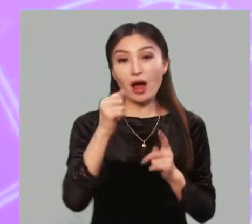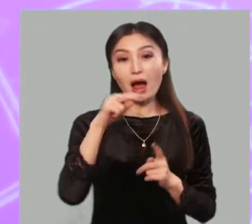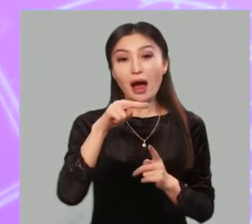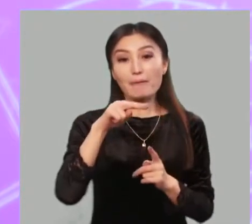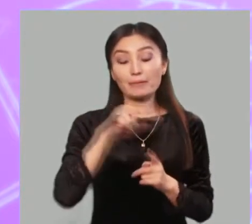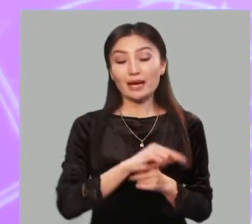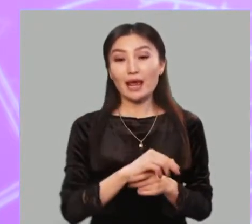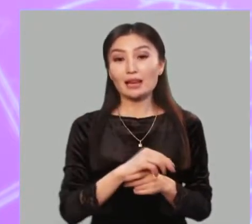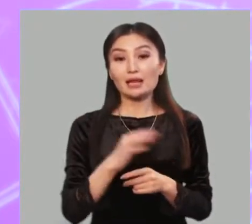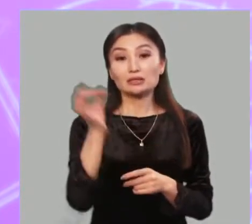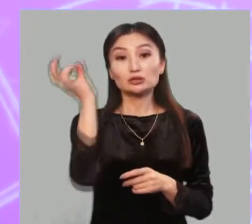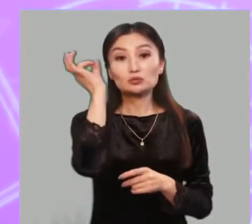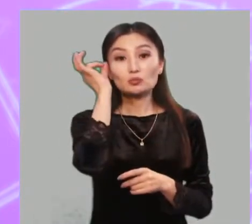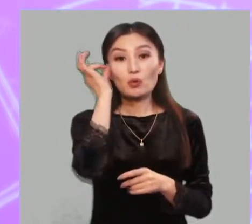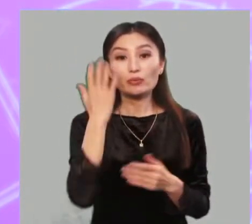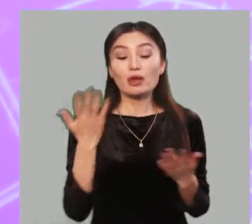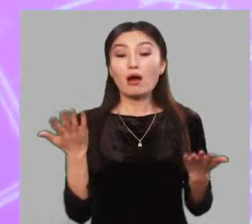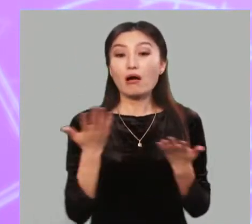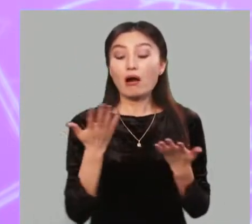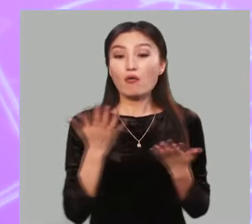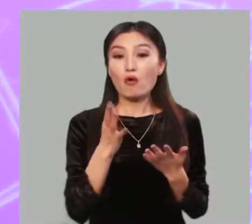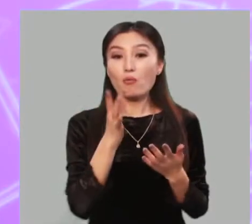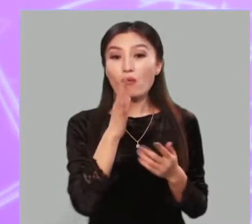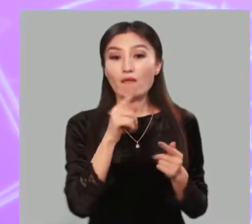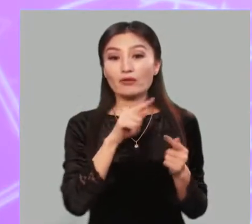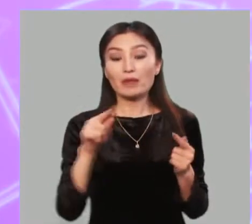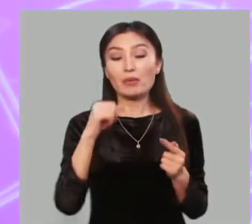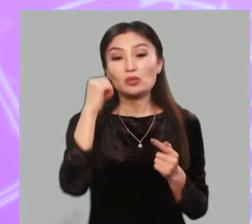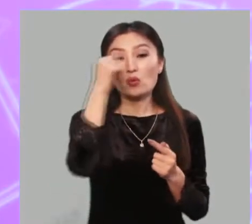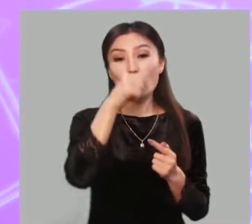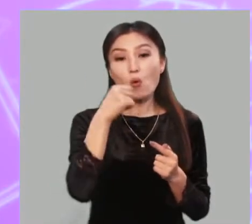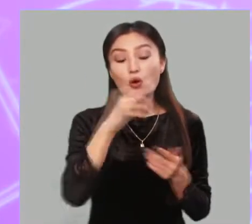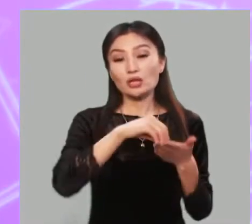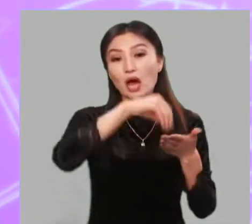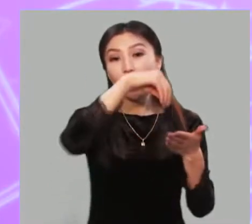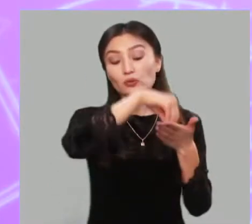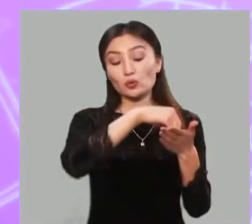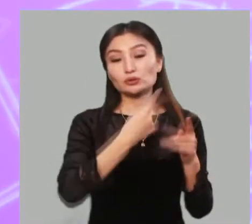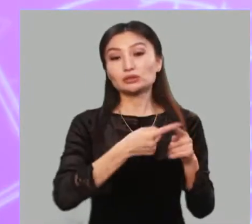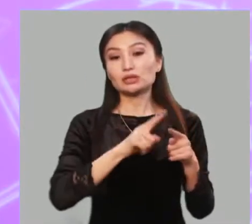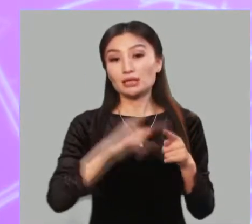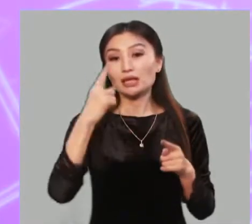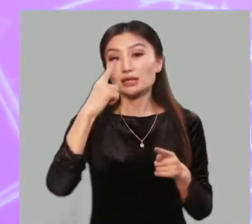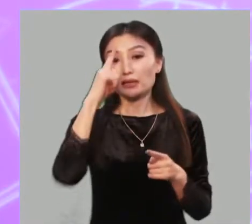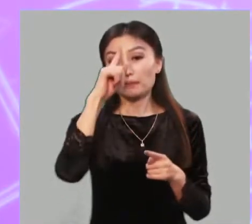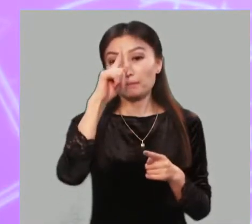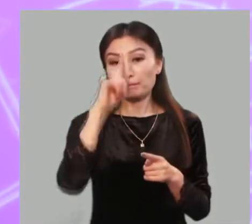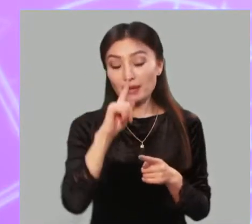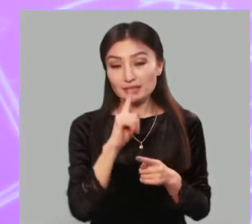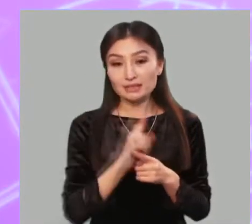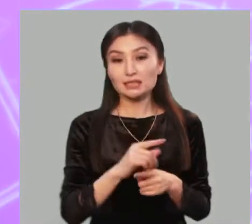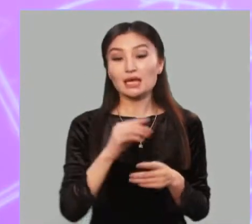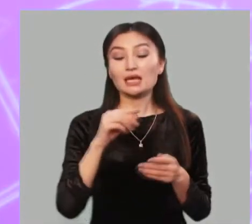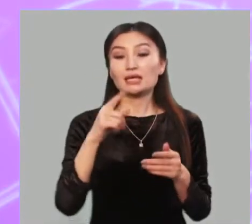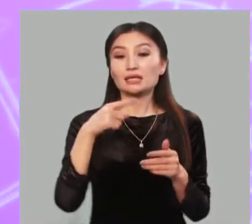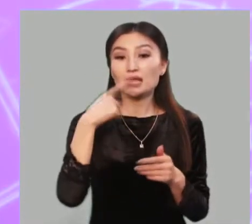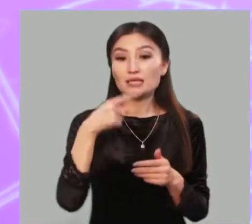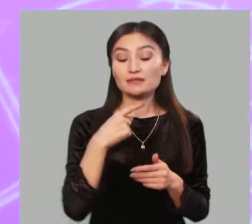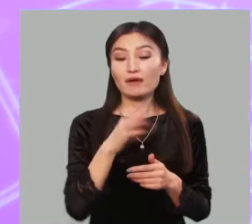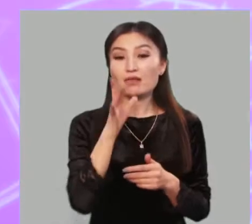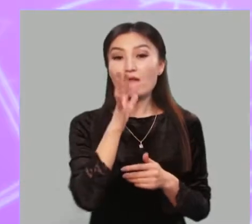мы должны вспомнить, к какому времени года относится этот месяц и называть время